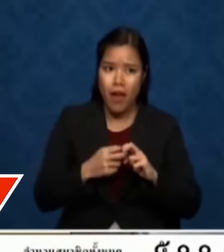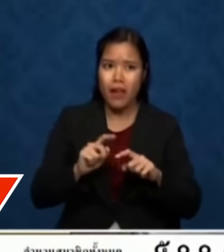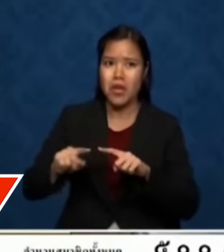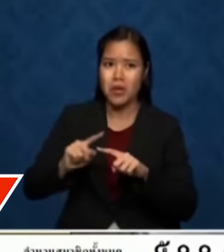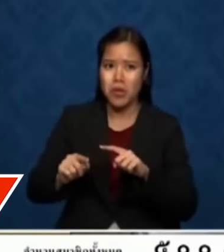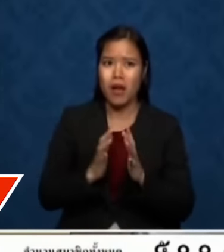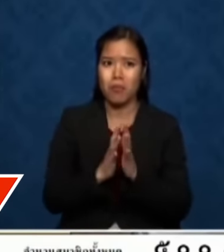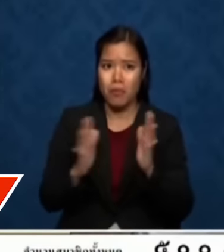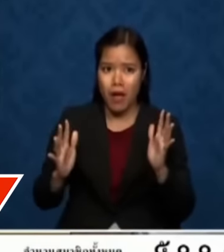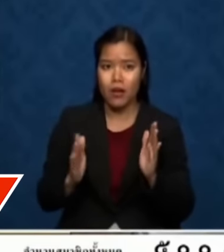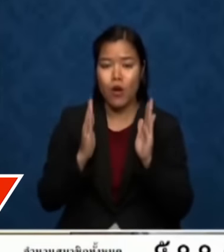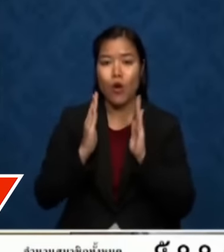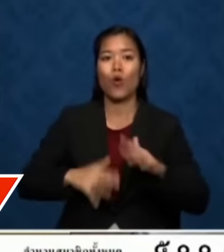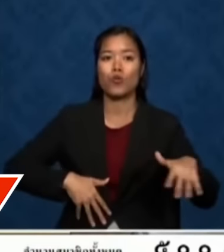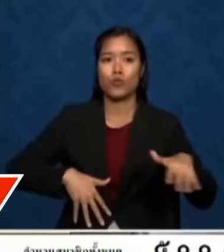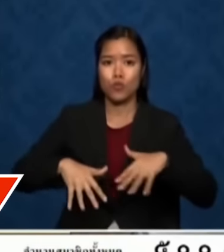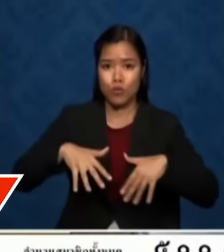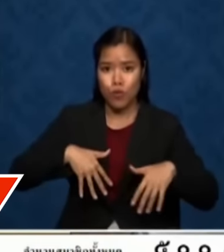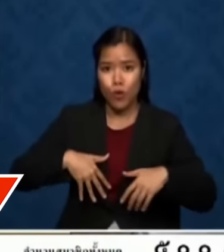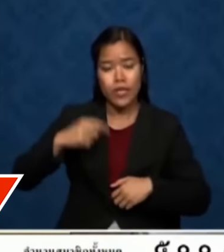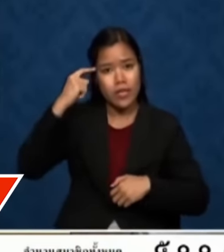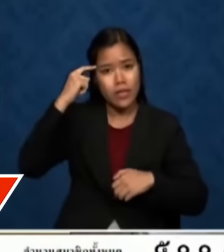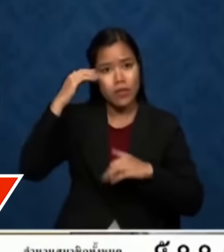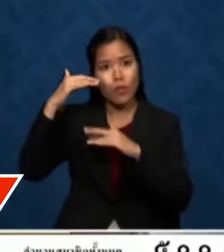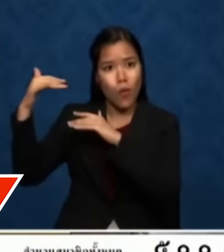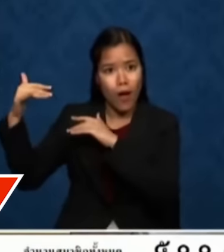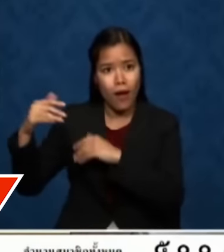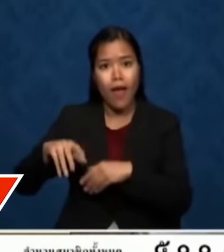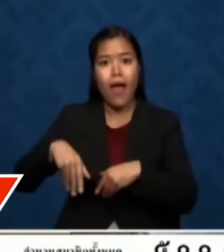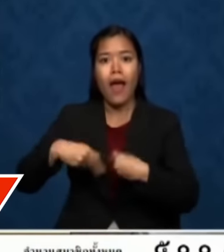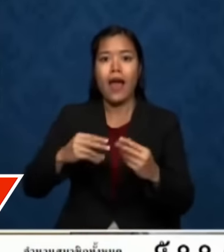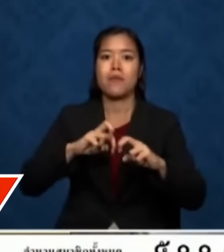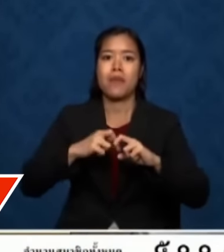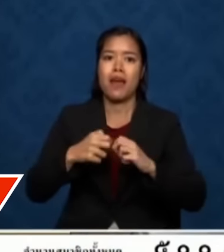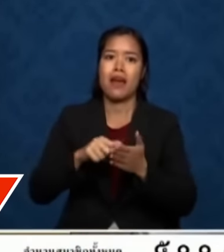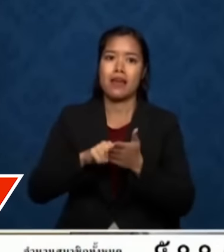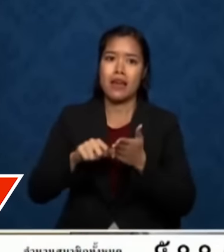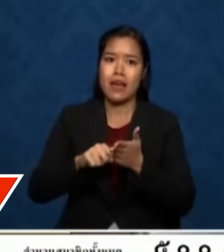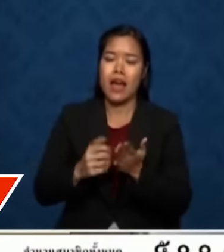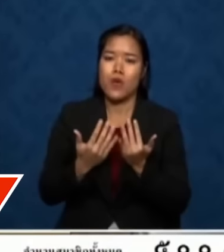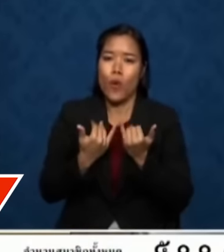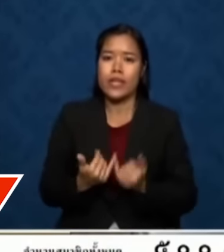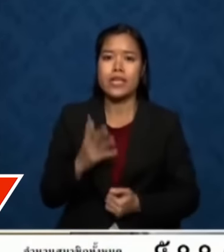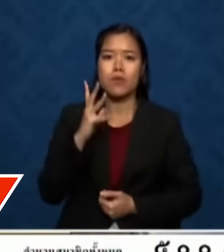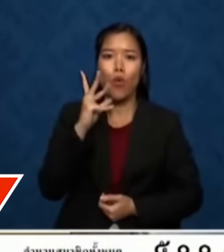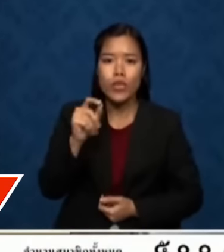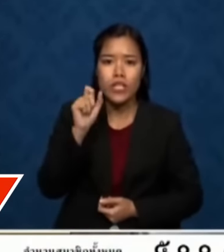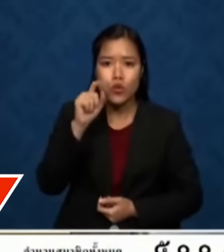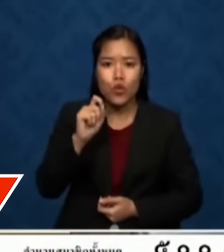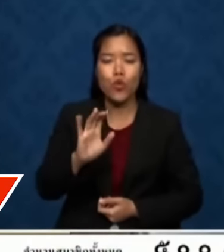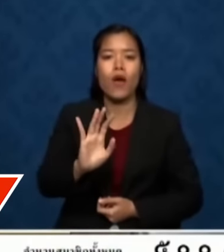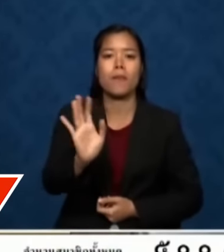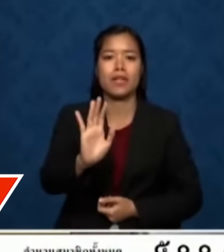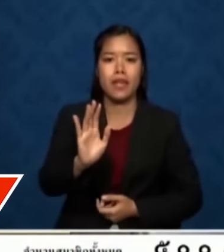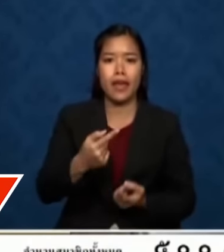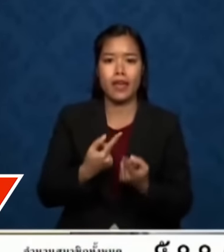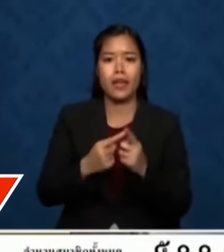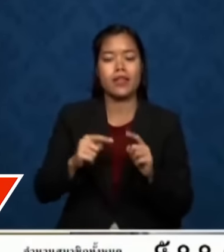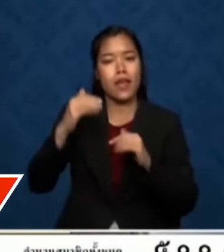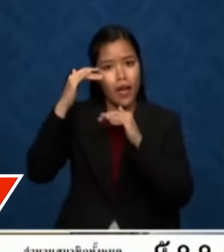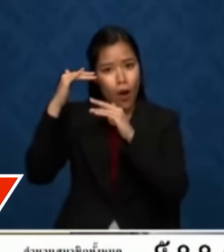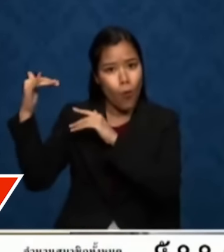พี่น้องประชาชนเขาคงไม่ได้คาดหวังว่าให้ท่านแก้ปัญหาให้ได้วันนี้พรุ่งนี้แต่เขาคาดหวัง